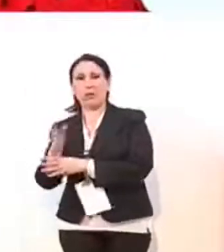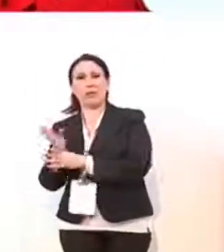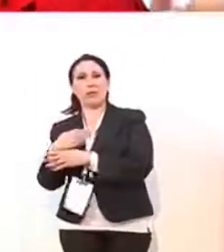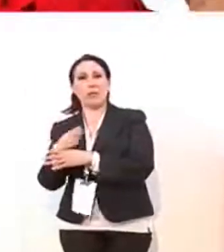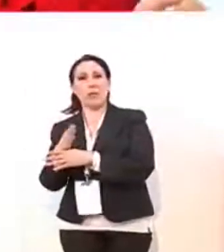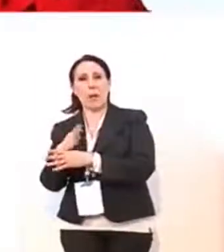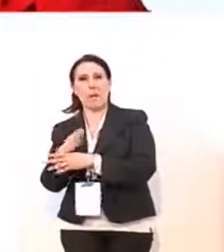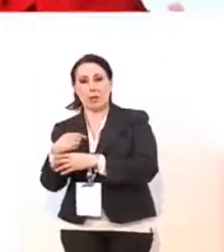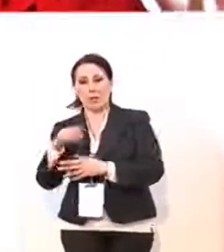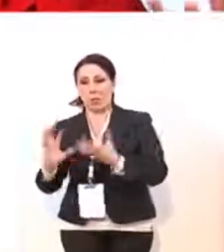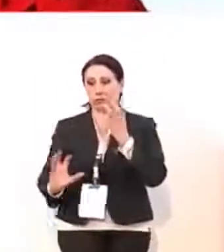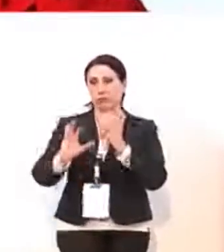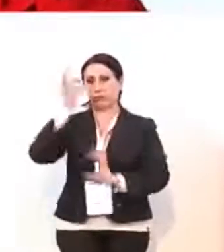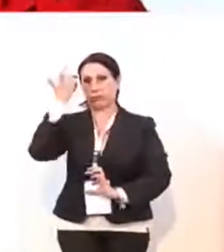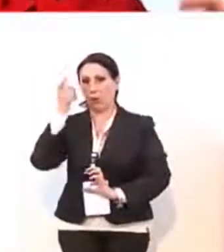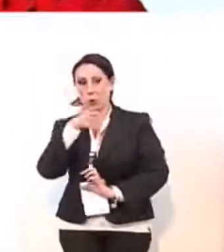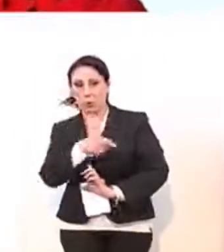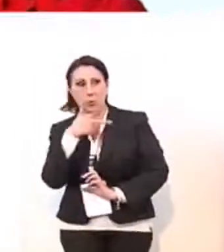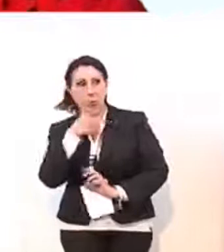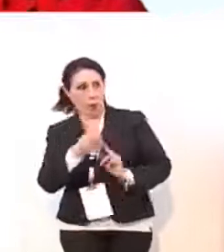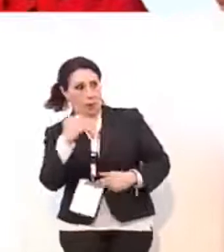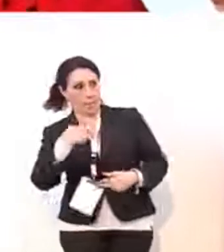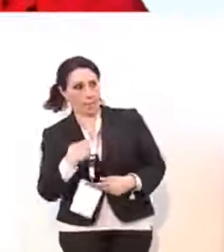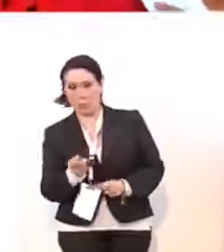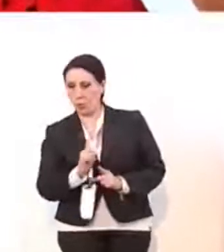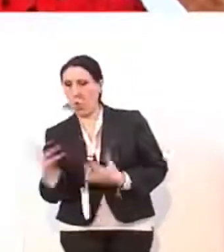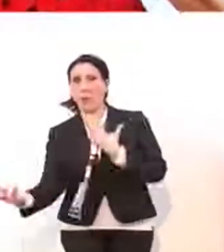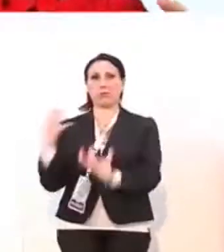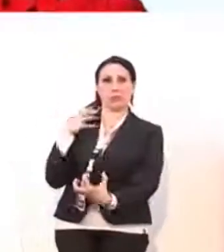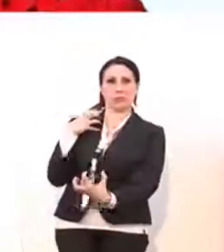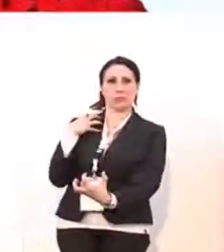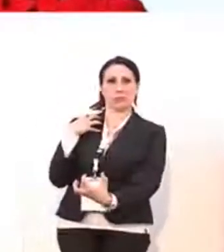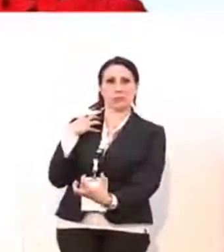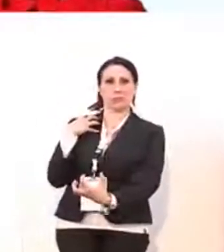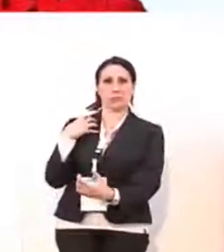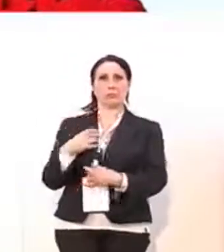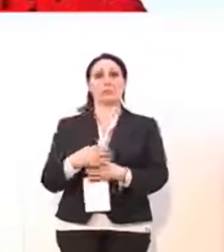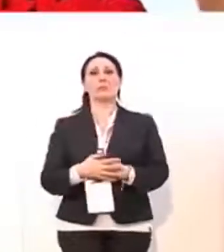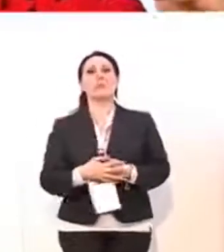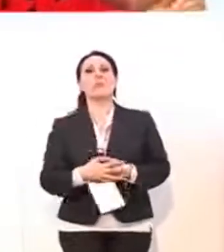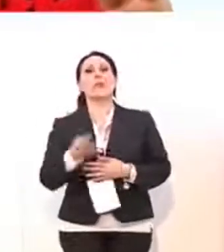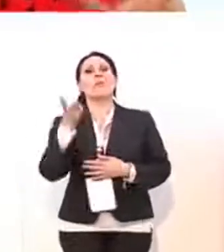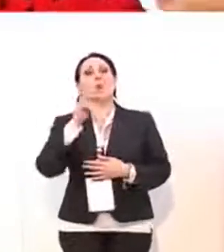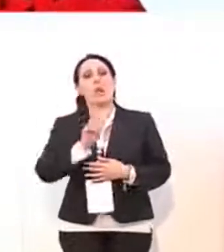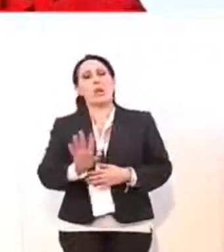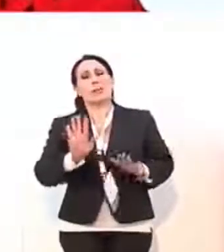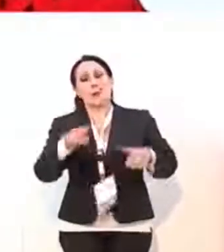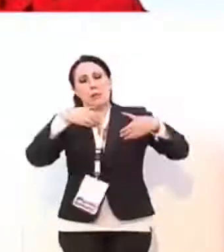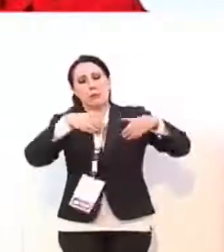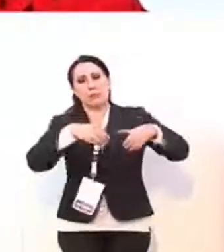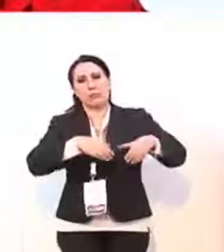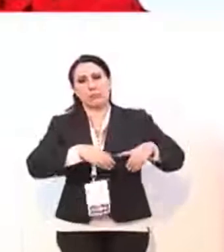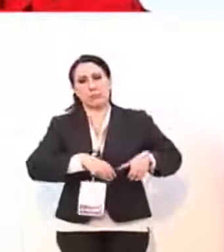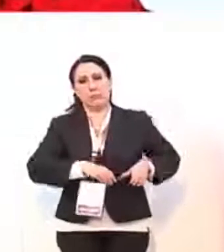questa presa di coscienza femminile. Quindi il panorama qual è? Che la violenza sta calando per le